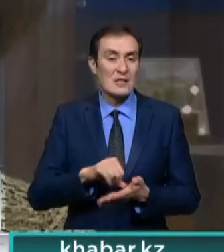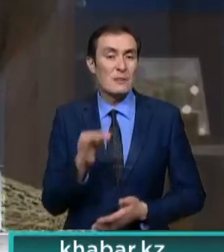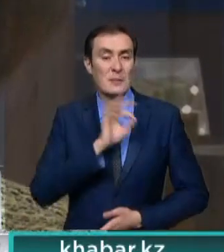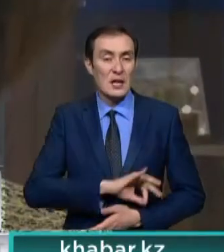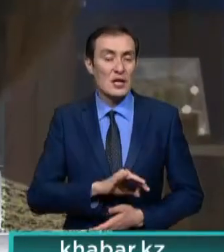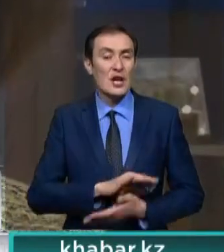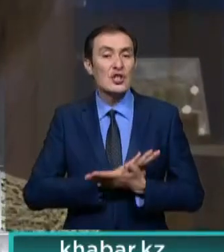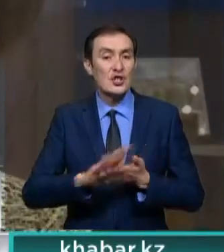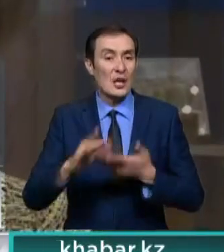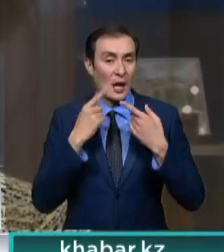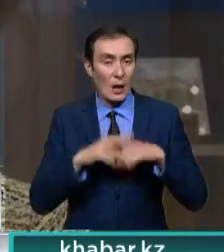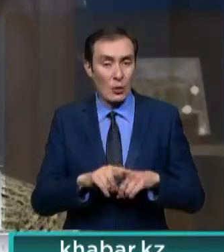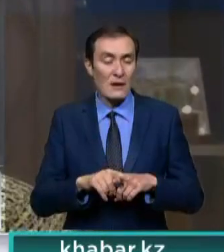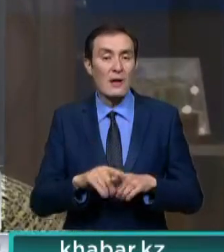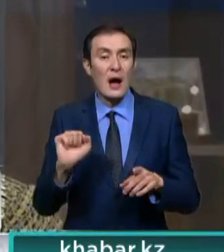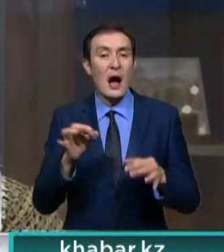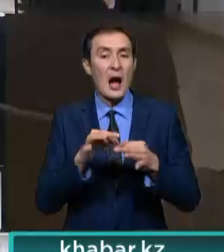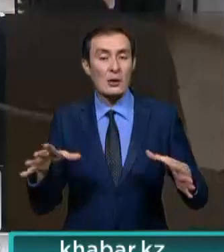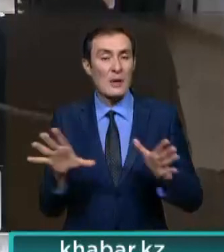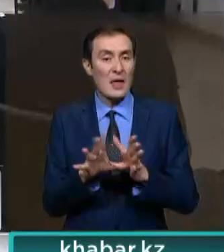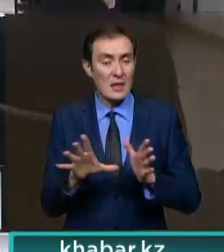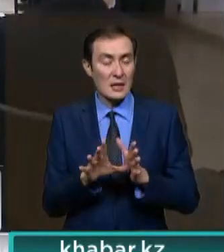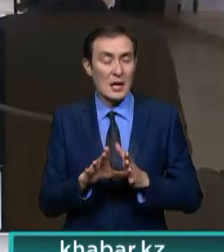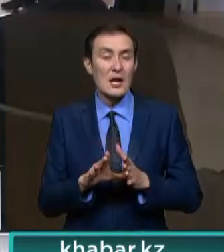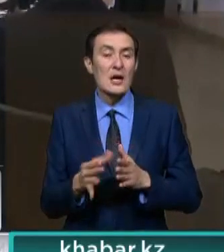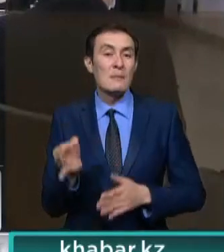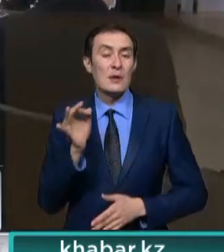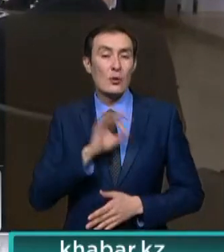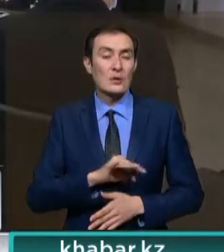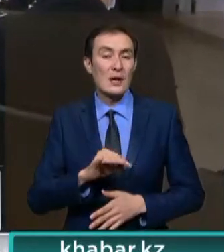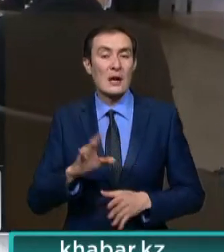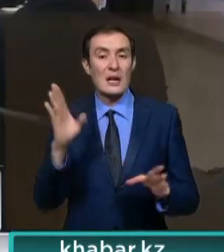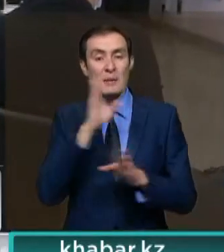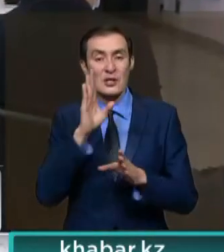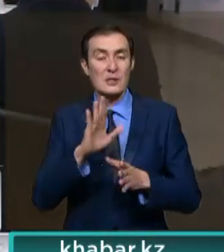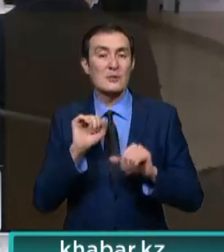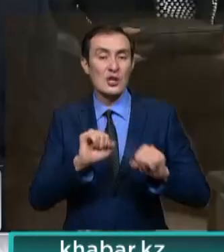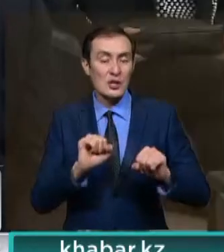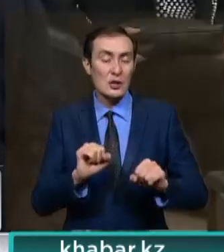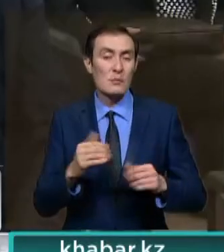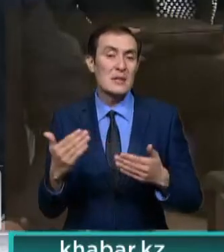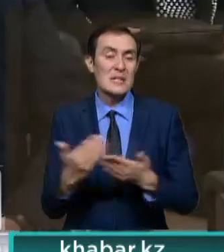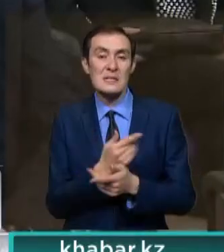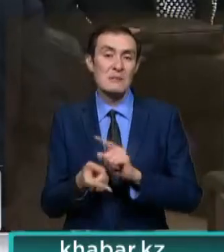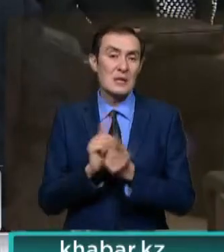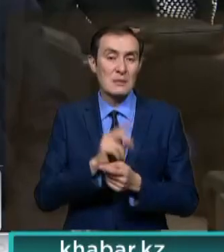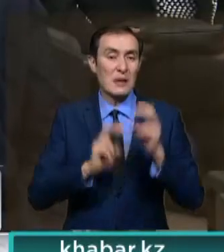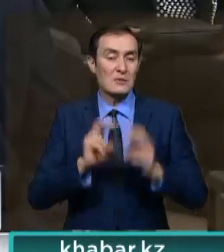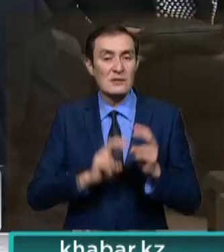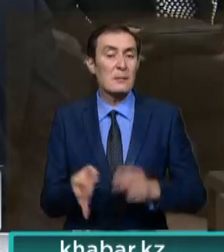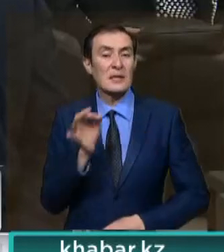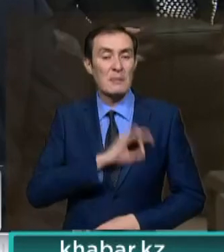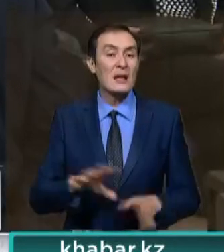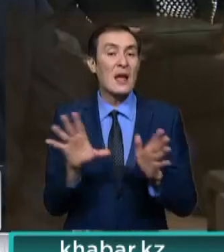применении зеленых технологий в атомной энергетике. Переход к климатической нейтральности позволит перестроить мировое производство и